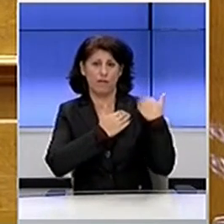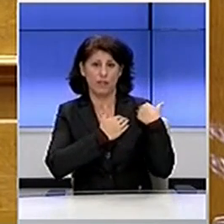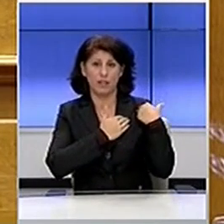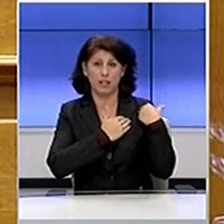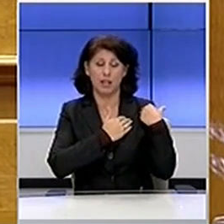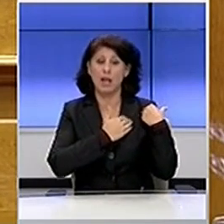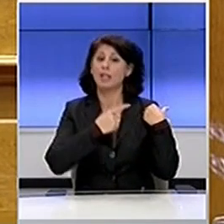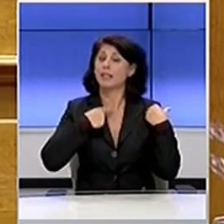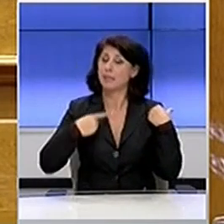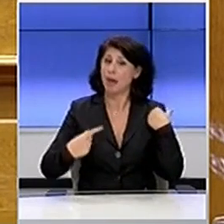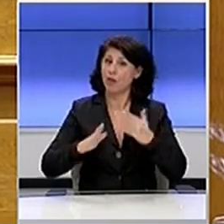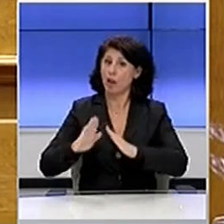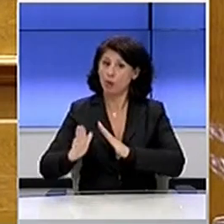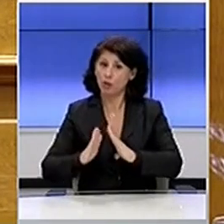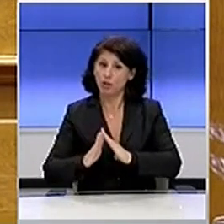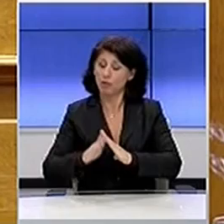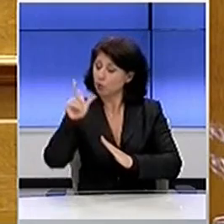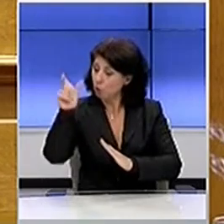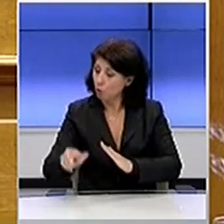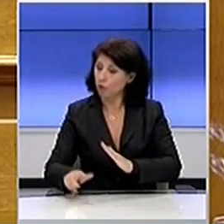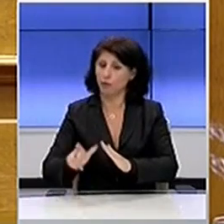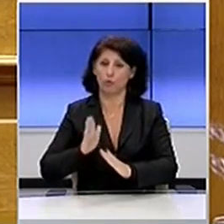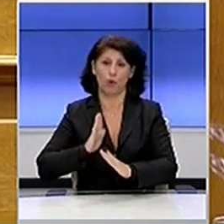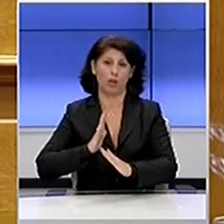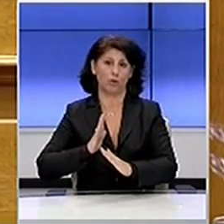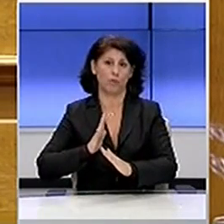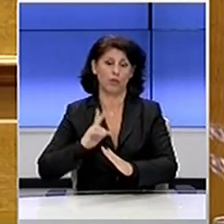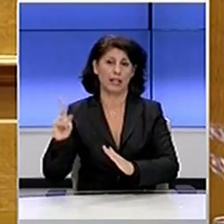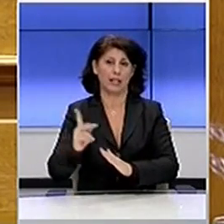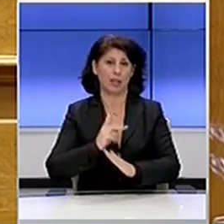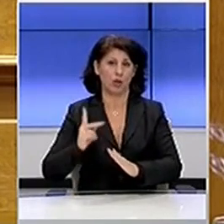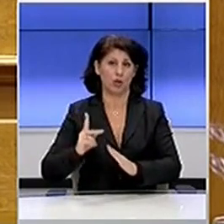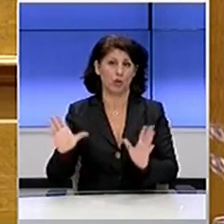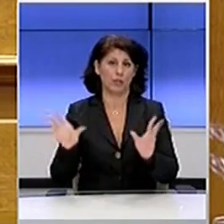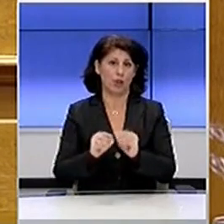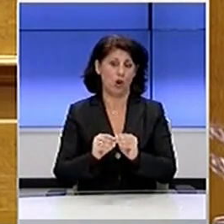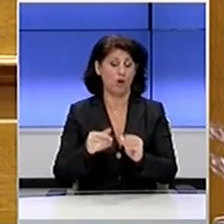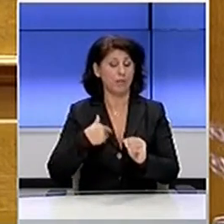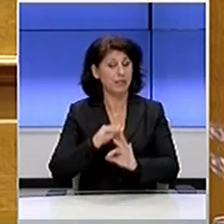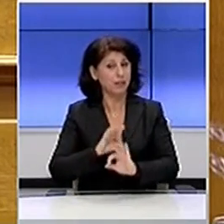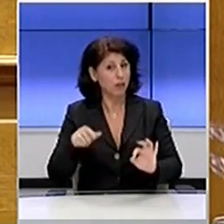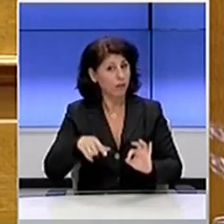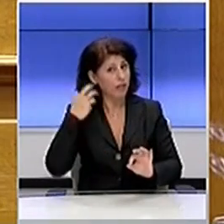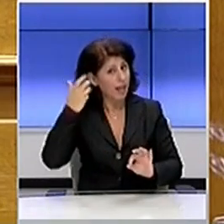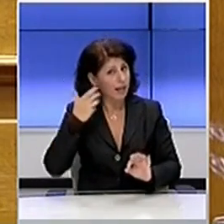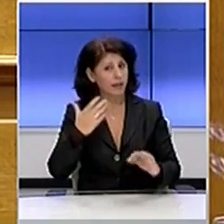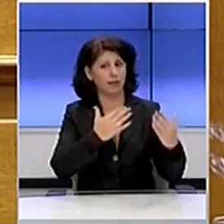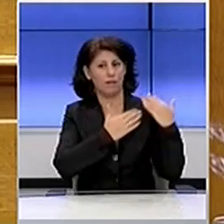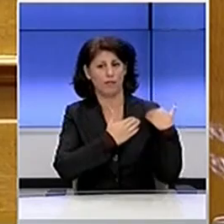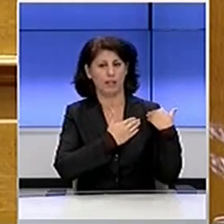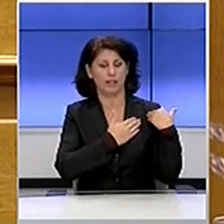συμπεριφορά η οποία να προστατεύει το ίδιο το άτομο και το κοινωνικό σύνολο. Και είμαι σίγουρος ότι αυτήν την έννοια της